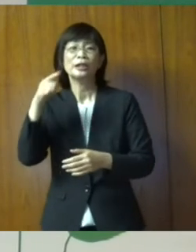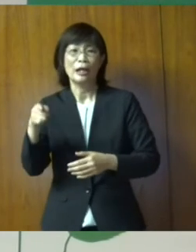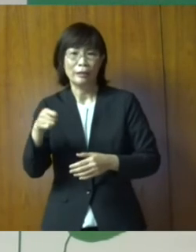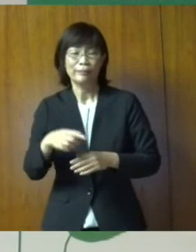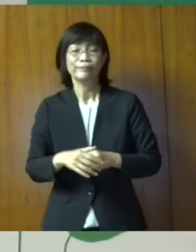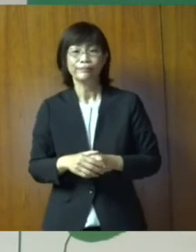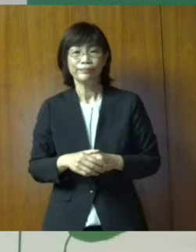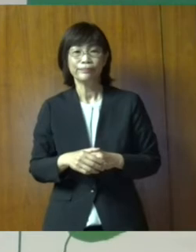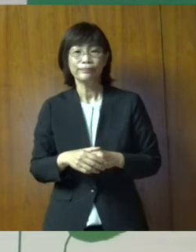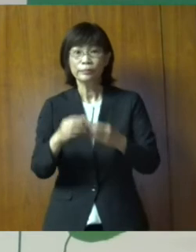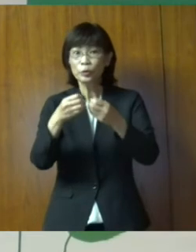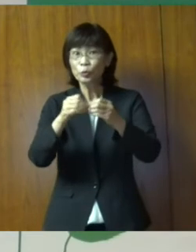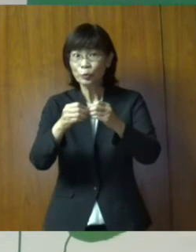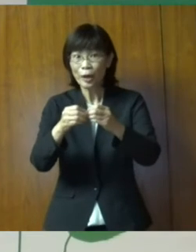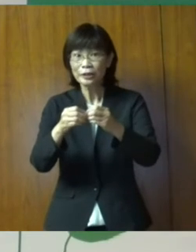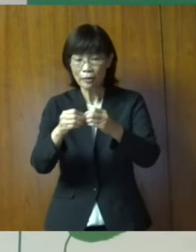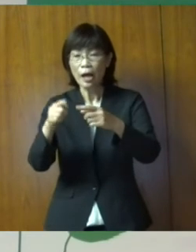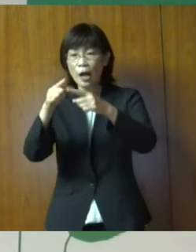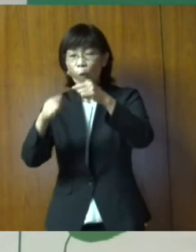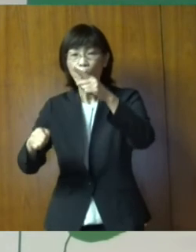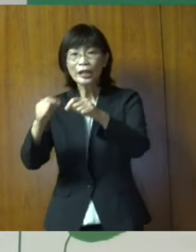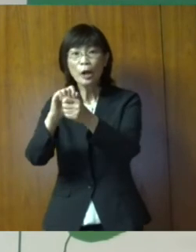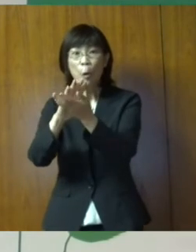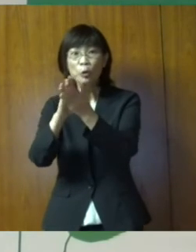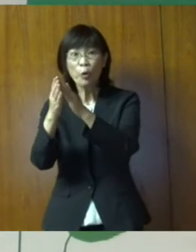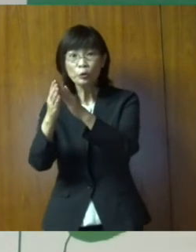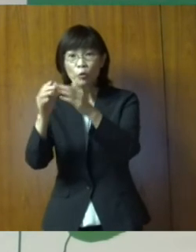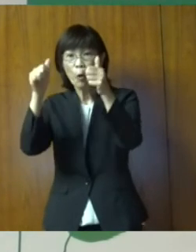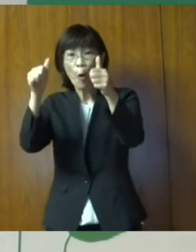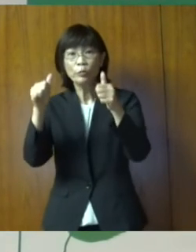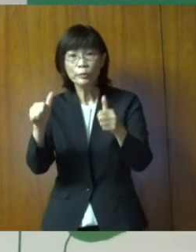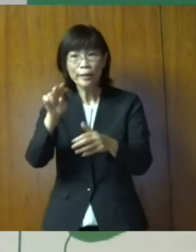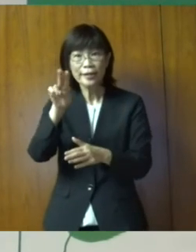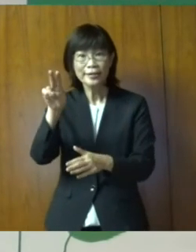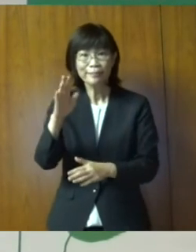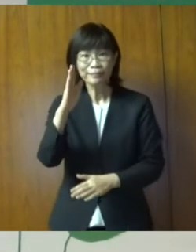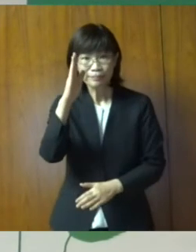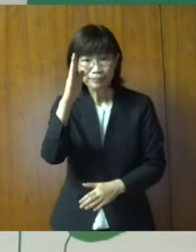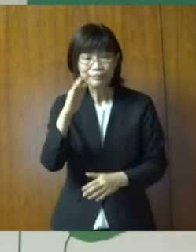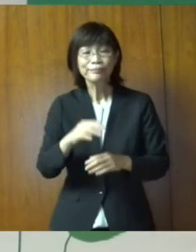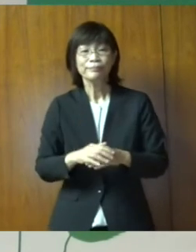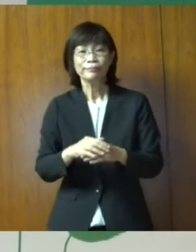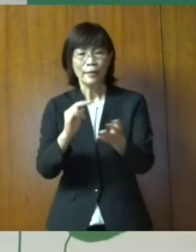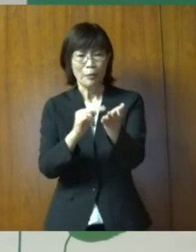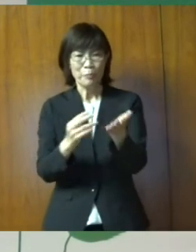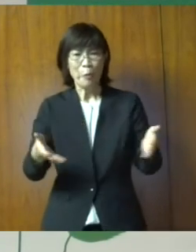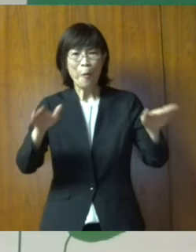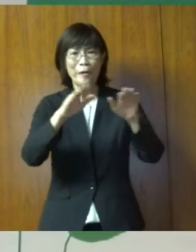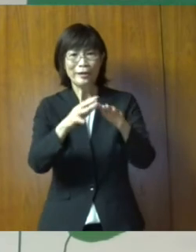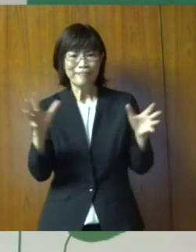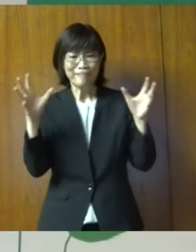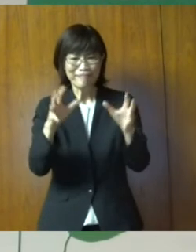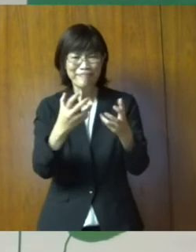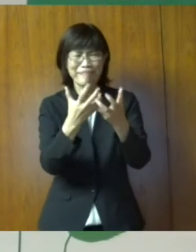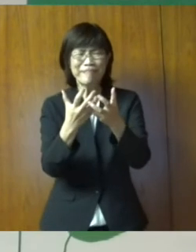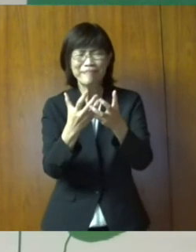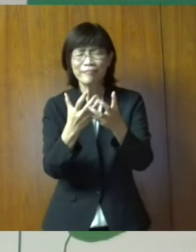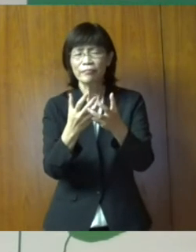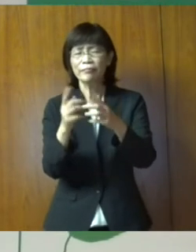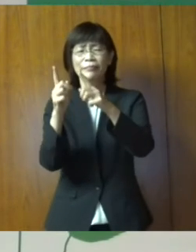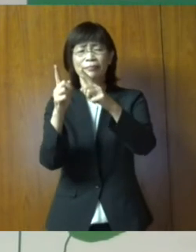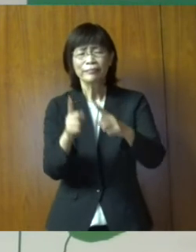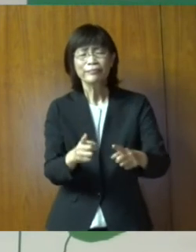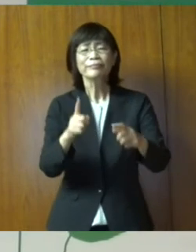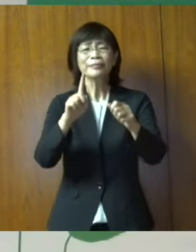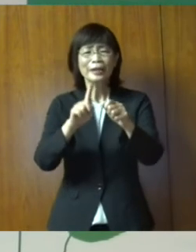承認状況は厚生労働省ホームページをご確認ください。医療機関への負担軽減のためにぜひご